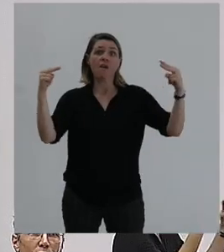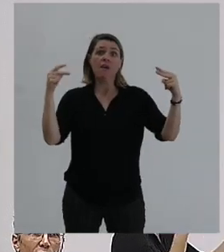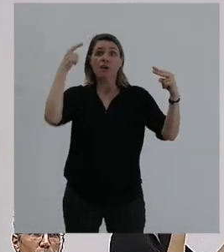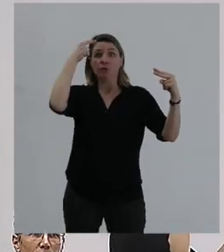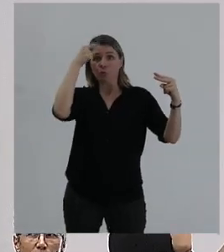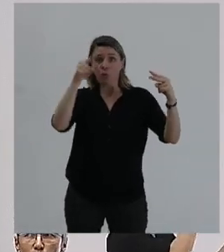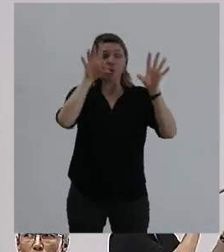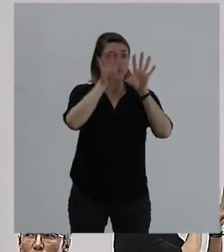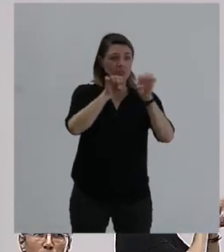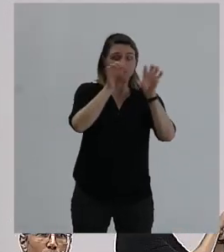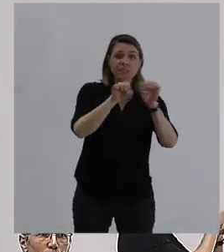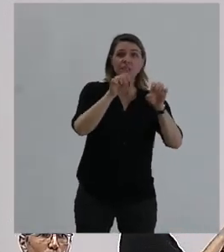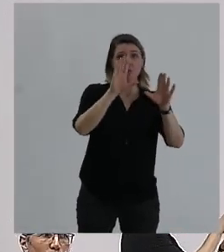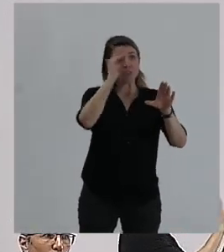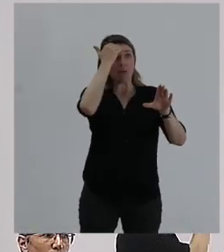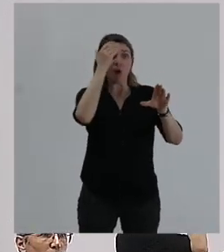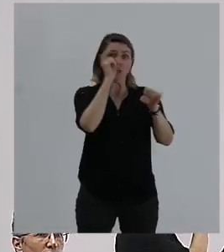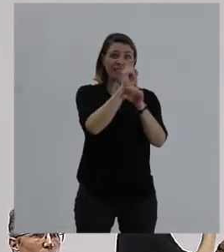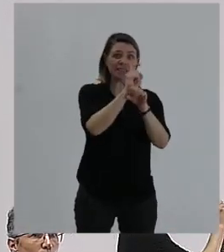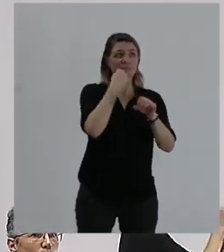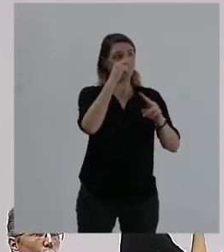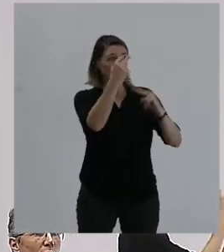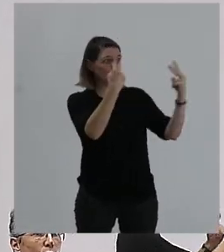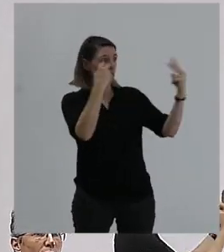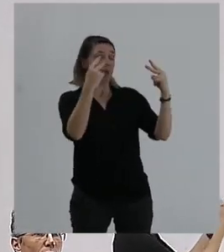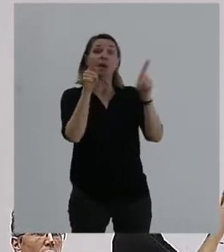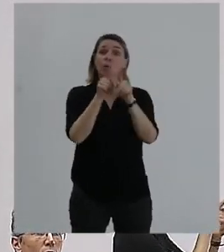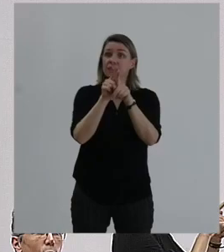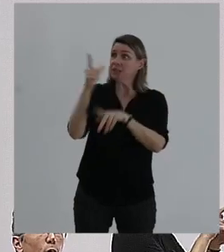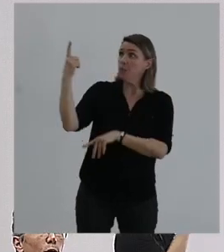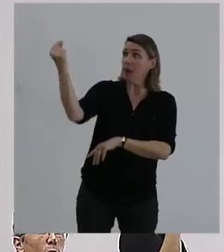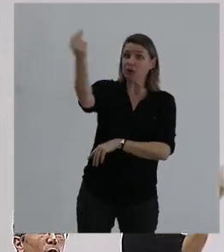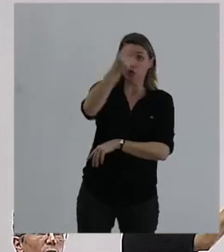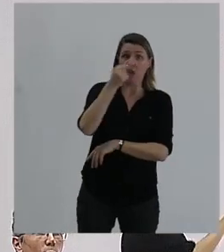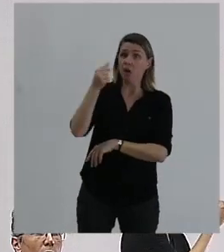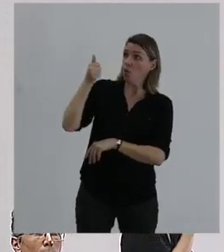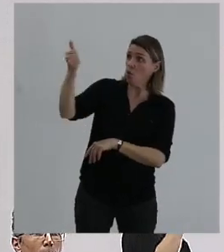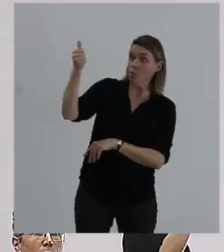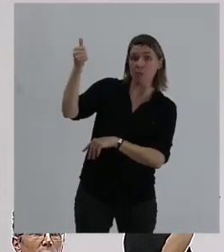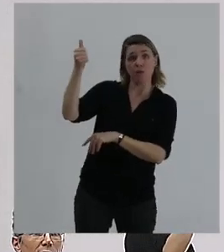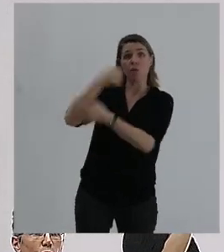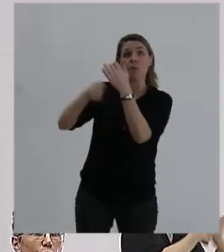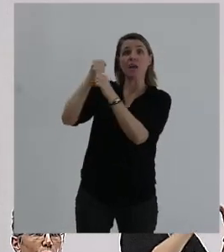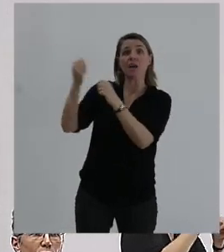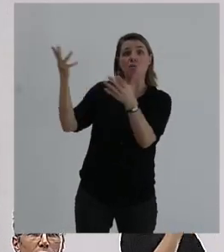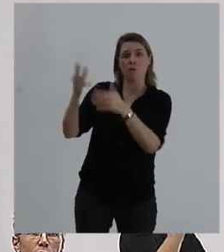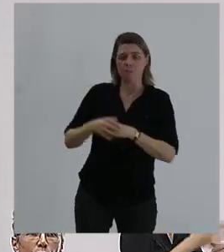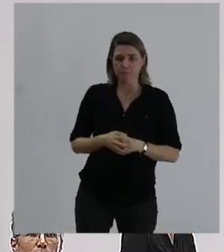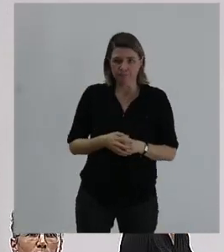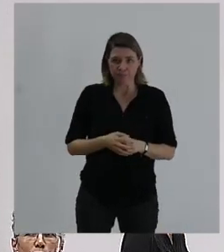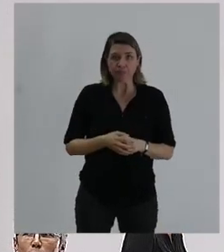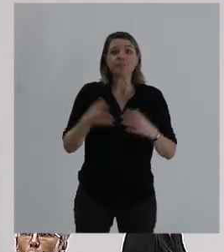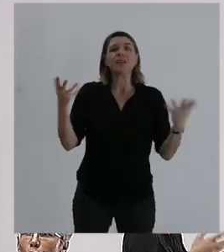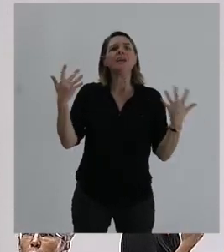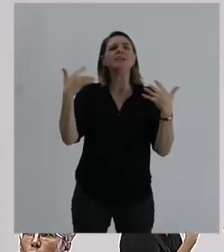une manière de produire des discours critiques à la fois sur ce que nous faisons et peut-être sur ce que nos partenaires peuvent mettre en place. Et c'est quelque chose que